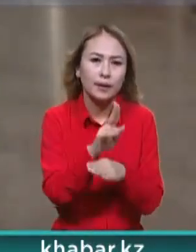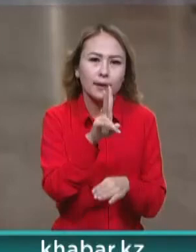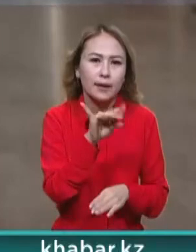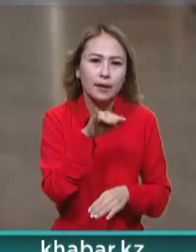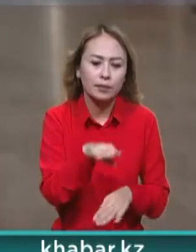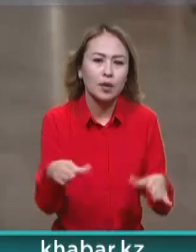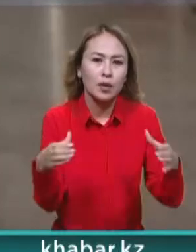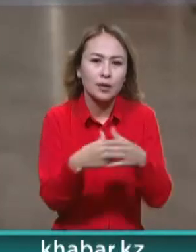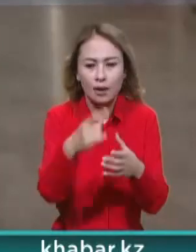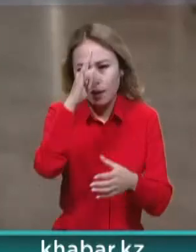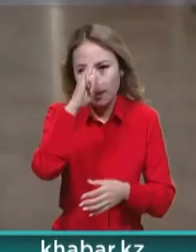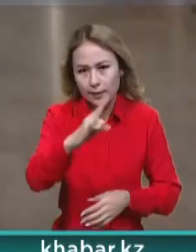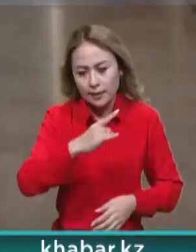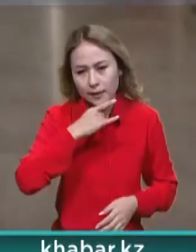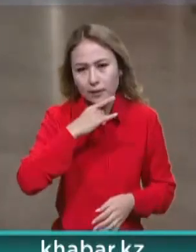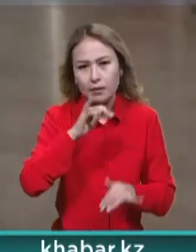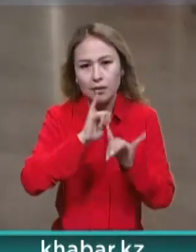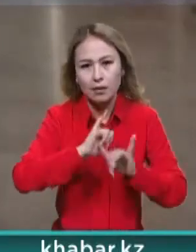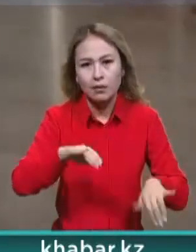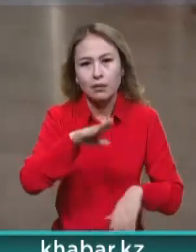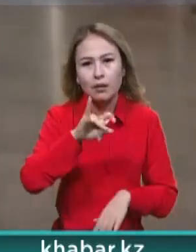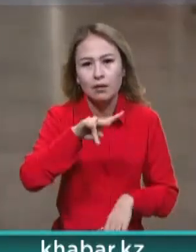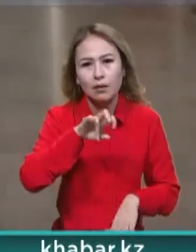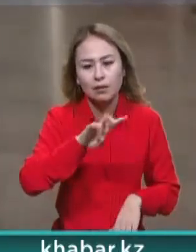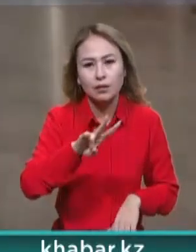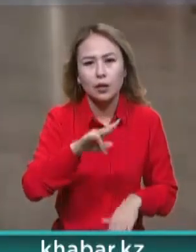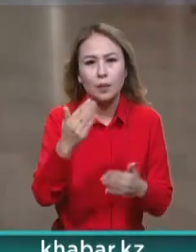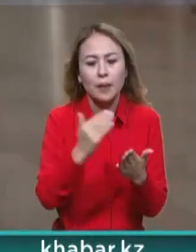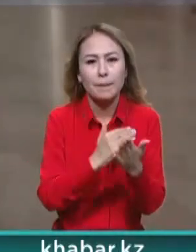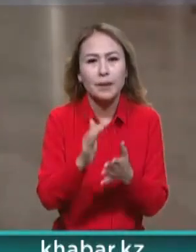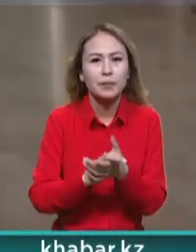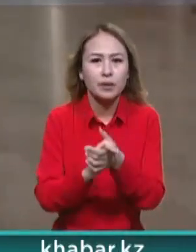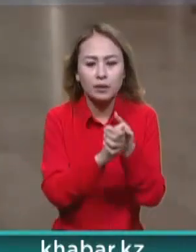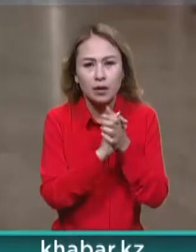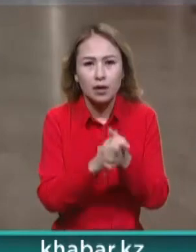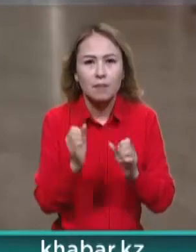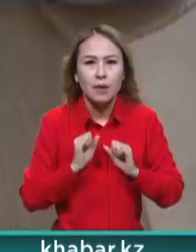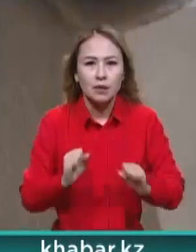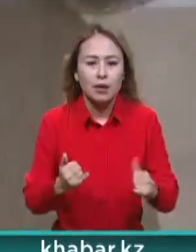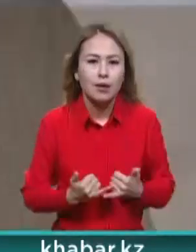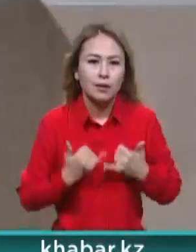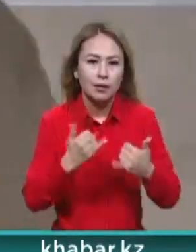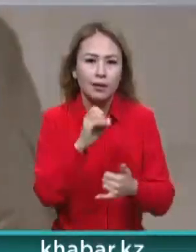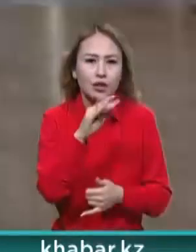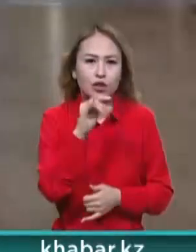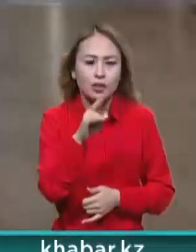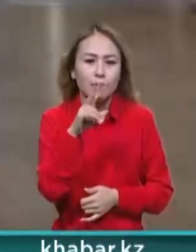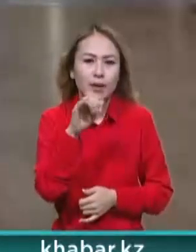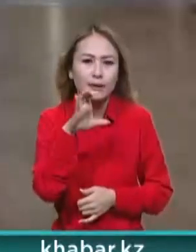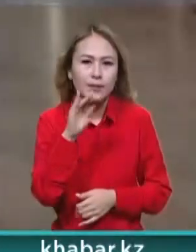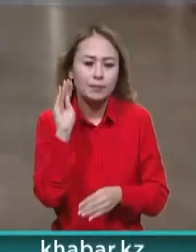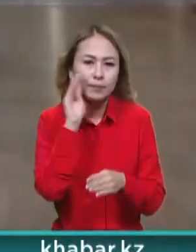өзіні осы қазақтардың тарландарына арналған, осы бейбіт елдің батырларына арналған. Ержан Максимді қолдау